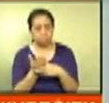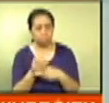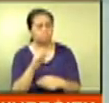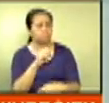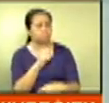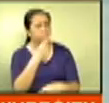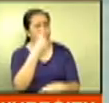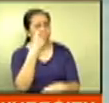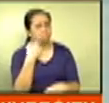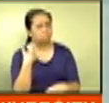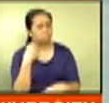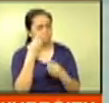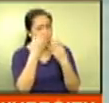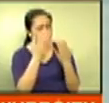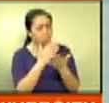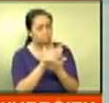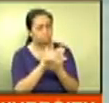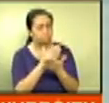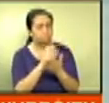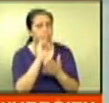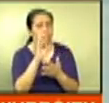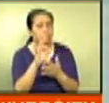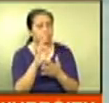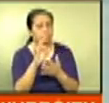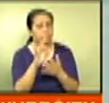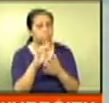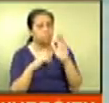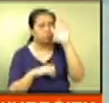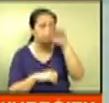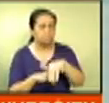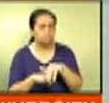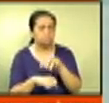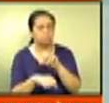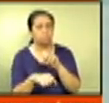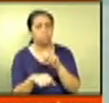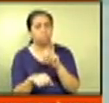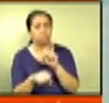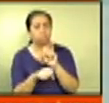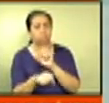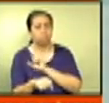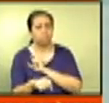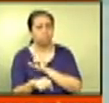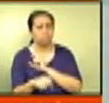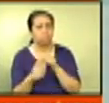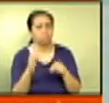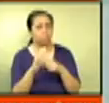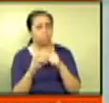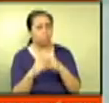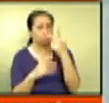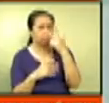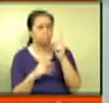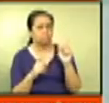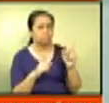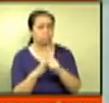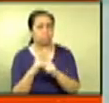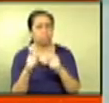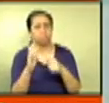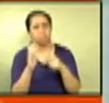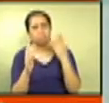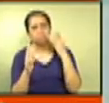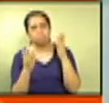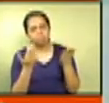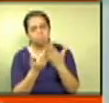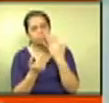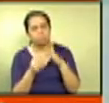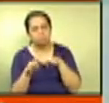sir, gusto ko lang din po i-share, kapag ho, pina-flag down yung mga enforcers natin, yung mga violators, sir, tatlong enforcers na ho natin, yung